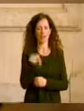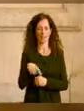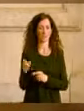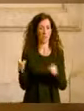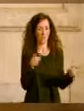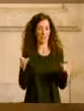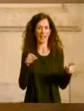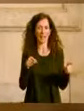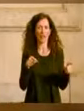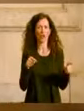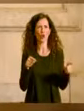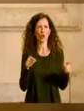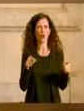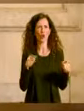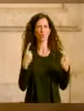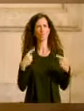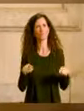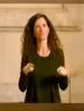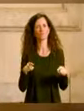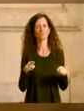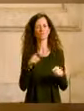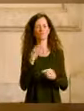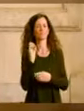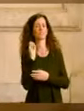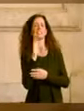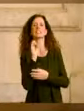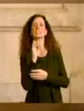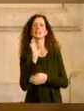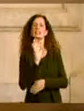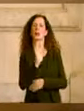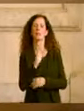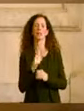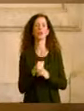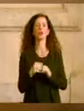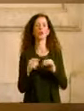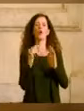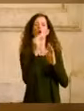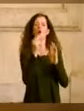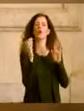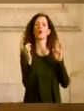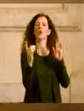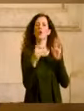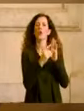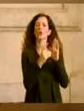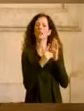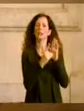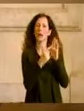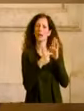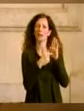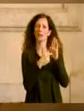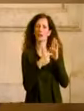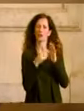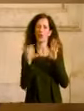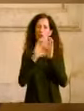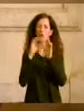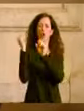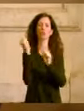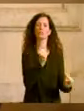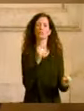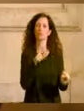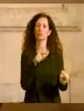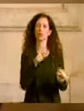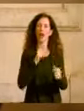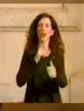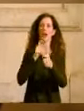paio in particolare. Se c'è bisogno nell'ordinamento anche costituzionale di riformare il rapporto tra lo Stato e le